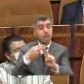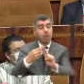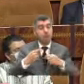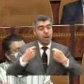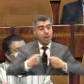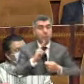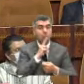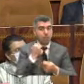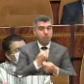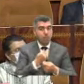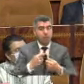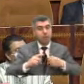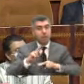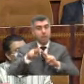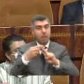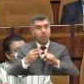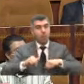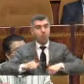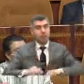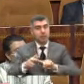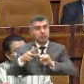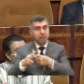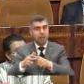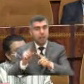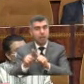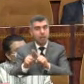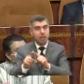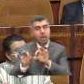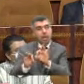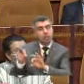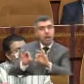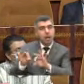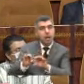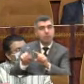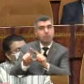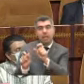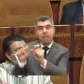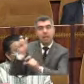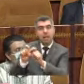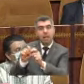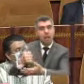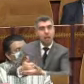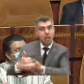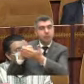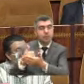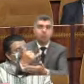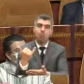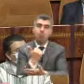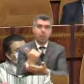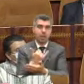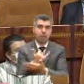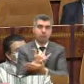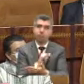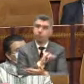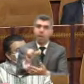ولا الجواب ديالكم اليوم كان فيه بانه ها هما الاجراءات لتعويض هاد الناس اللي سدينا عليهم. من غير المقبول